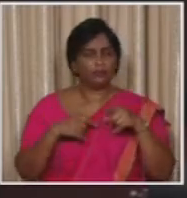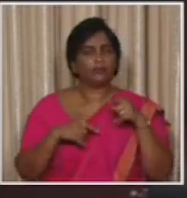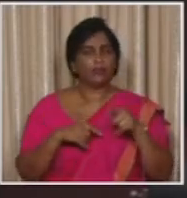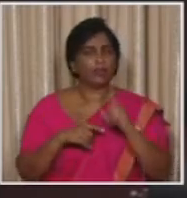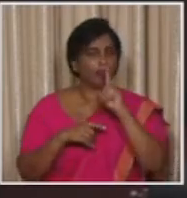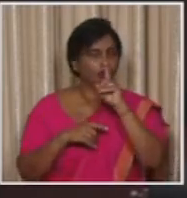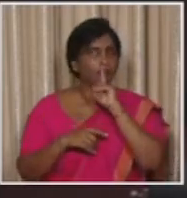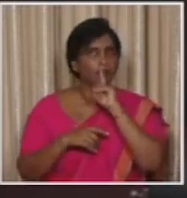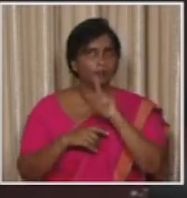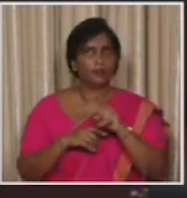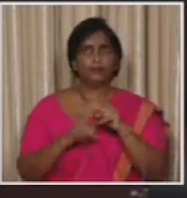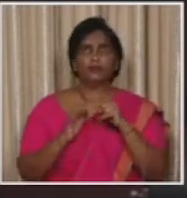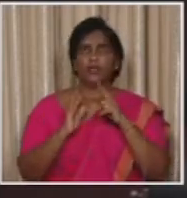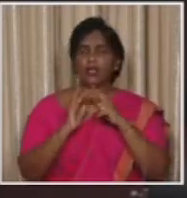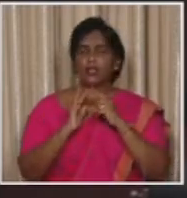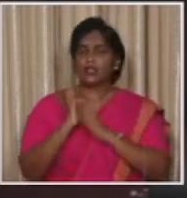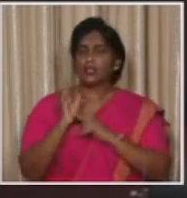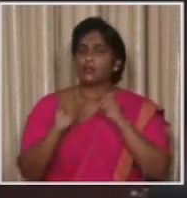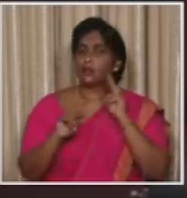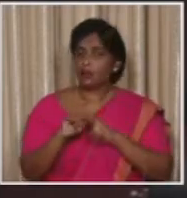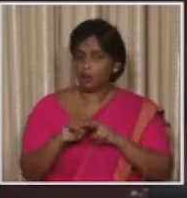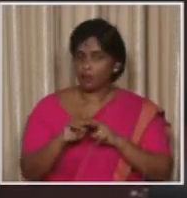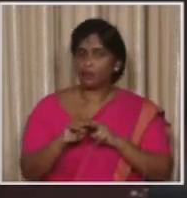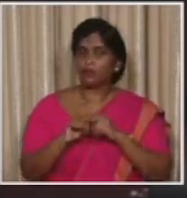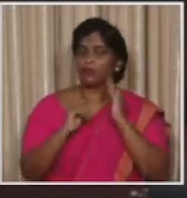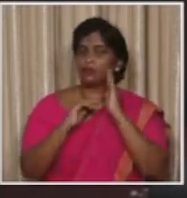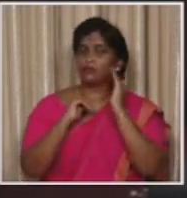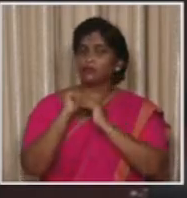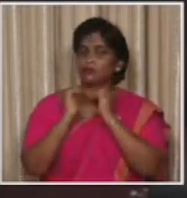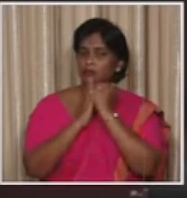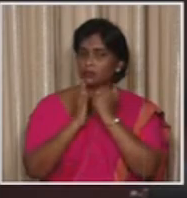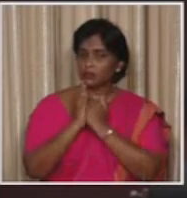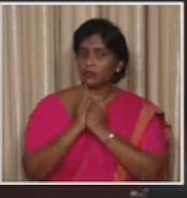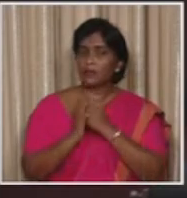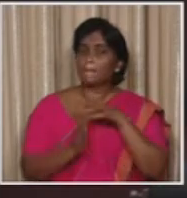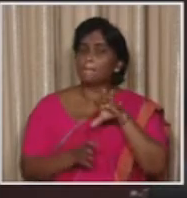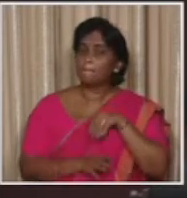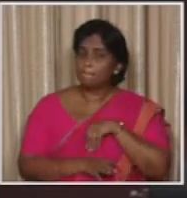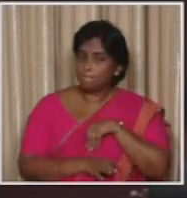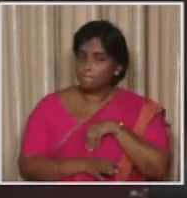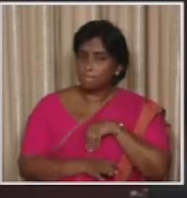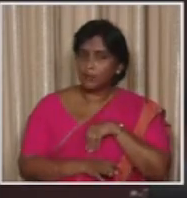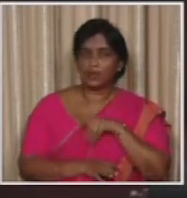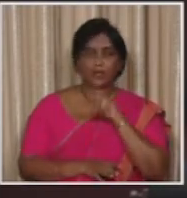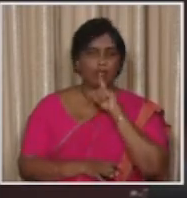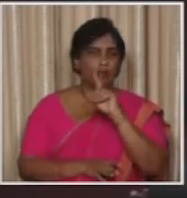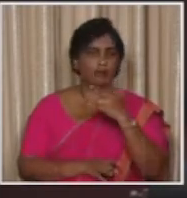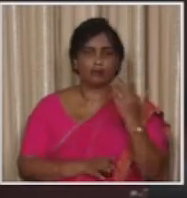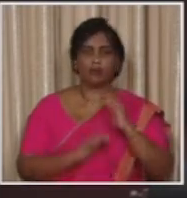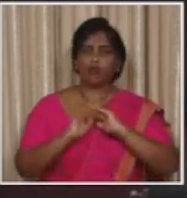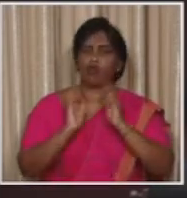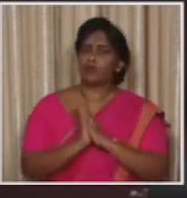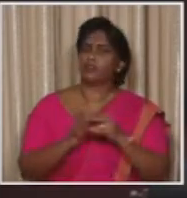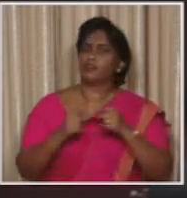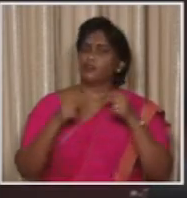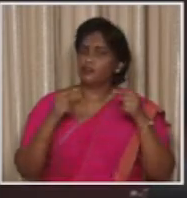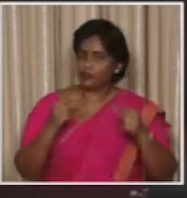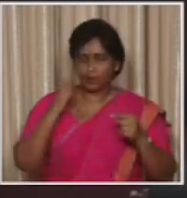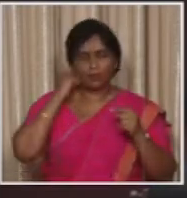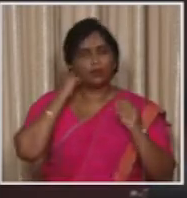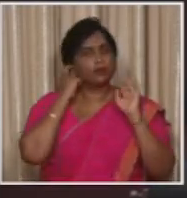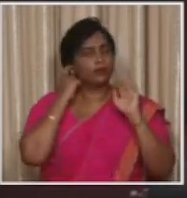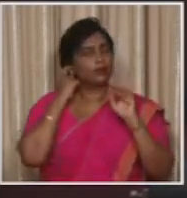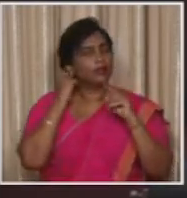කියන්න ජාත්‍යන්තර මූල්‍ය අරමුදලේ වැඩසටහනට එකඟතාවයක් පළ කරේ නැහැ. හැම දෙයකටම විරුද්ධ වුණා. හැබැයි